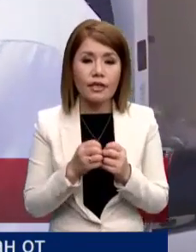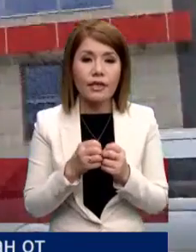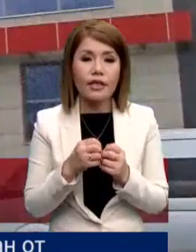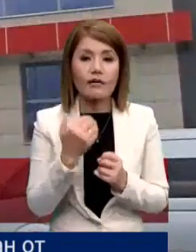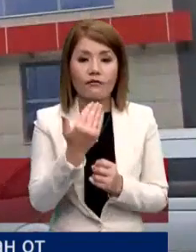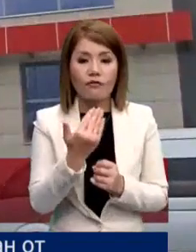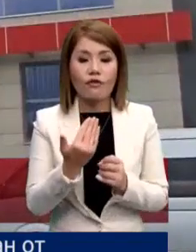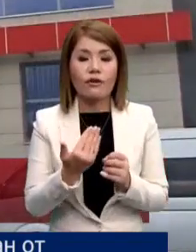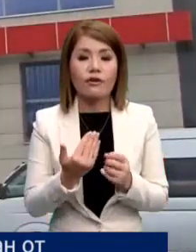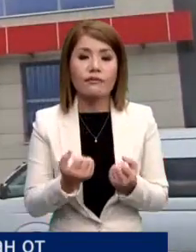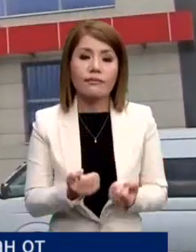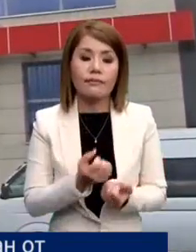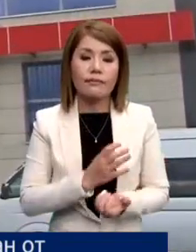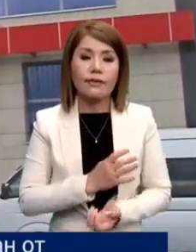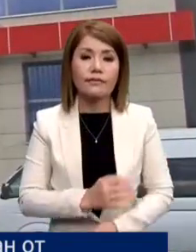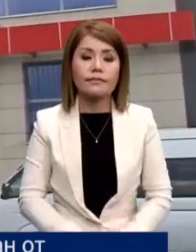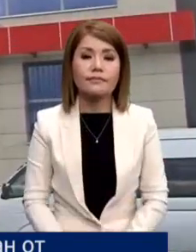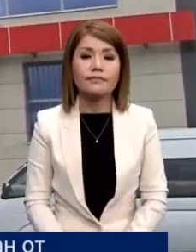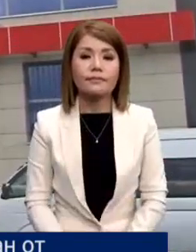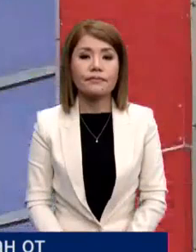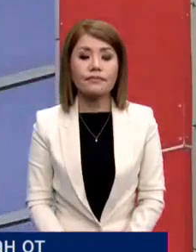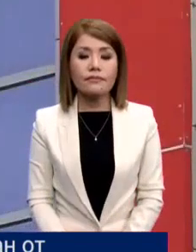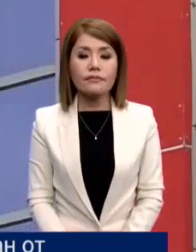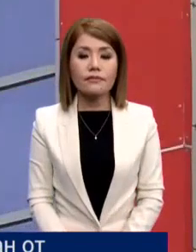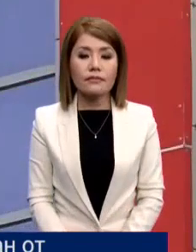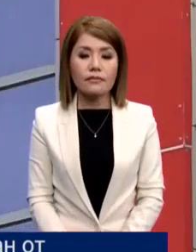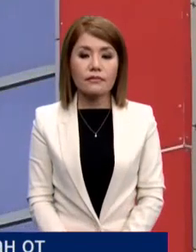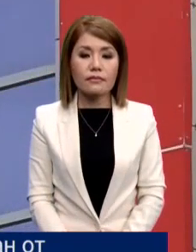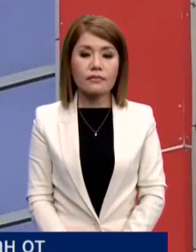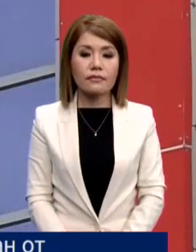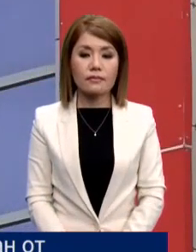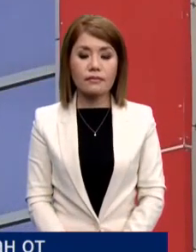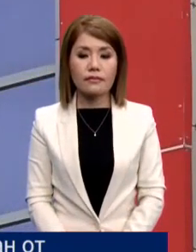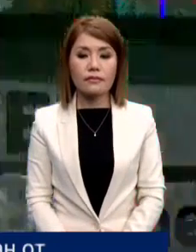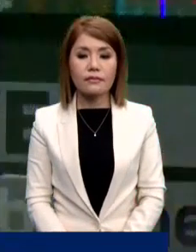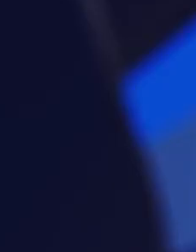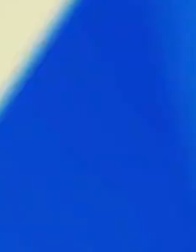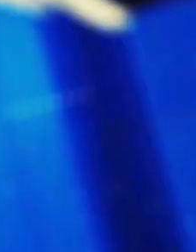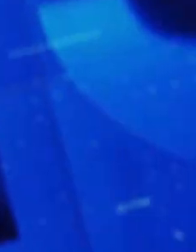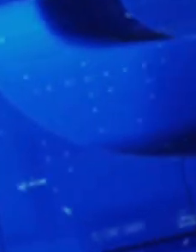Айман Сағатай, Дмитрий Обыр, Академикен Бизнес арнасы, Қарағанды облысынан.